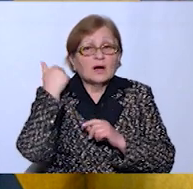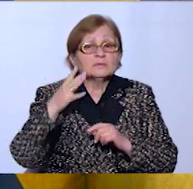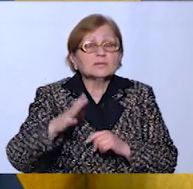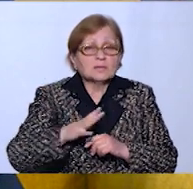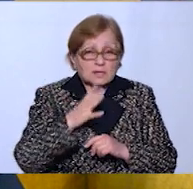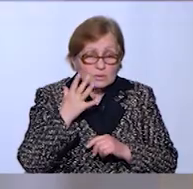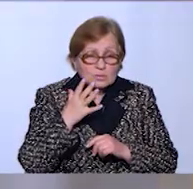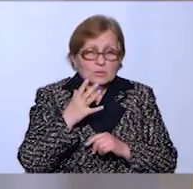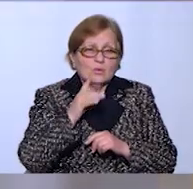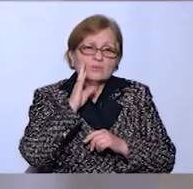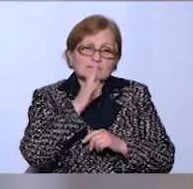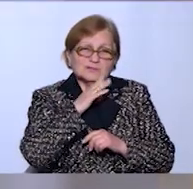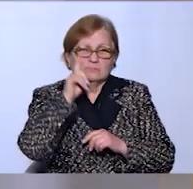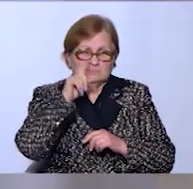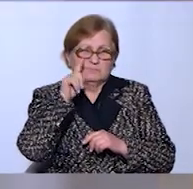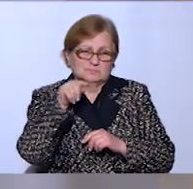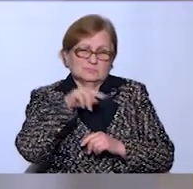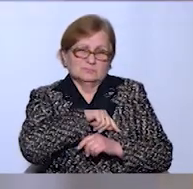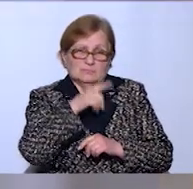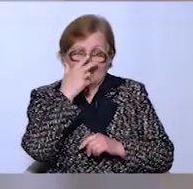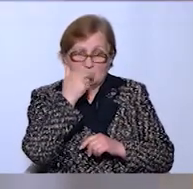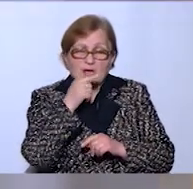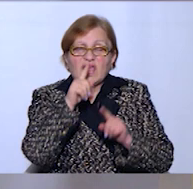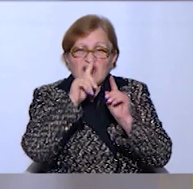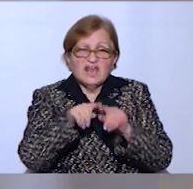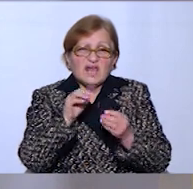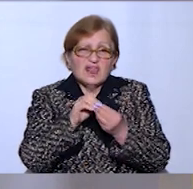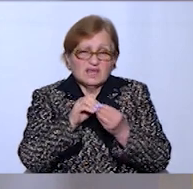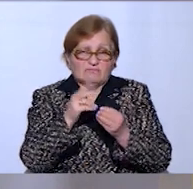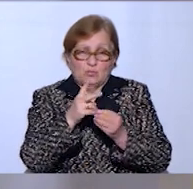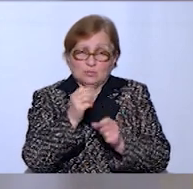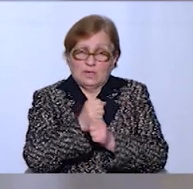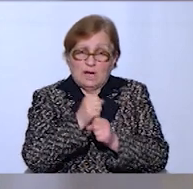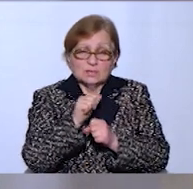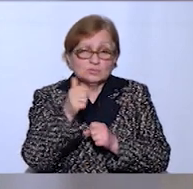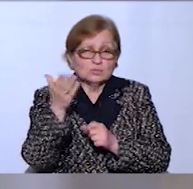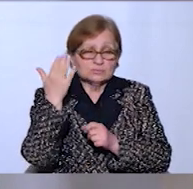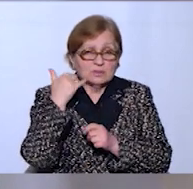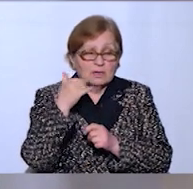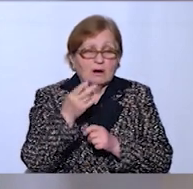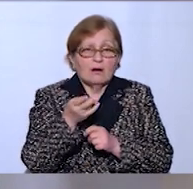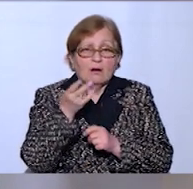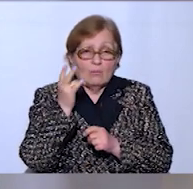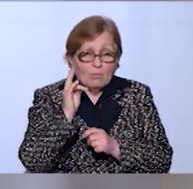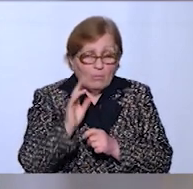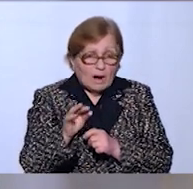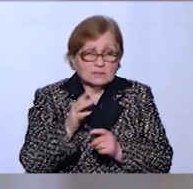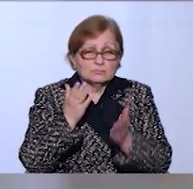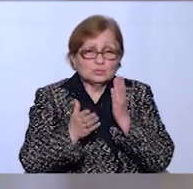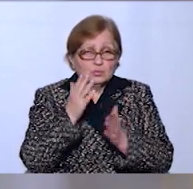არ ფიქსირდებოდა, ასევე აუცილებელია დავაფიქსიროთ ის, რომ ესეთი ქცევები უნდა იყოს, ასე ვთქვათ, დროში